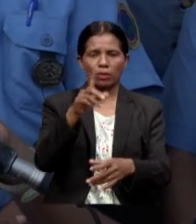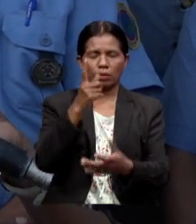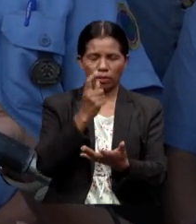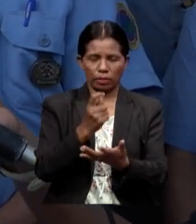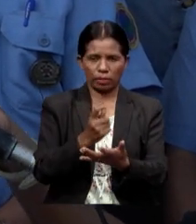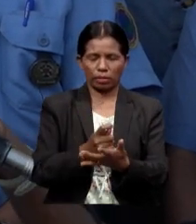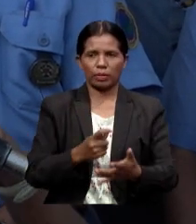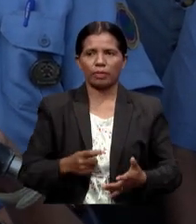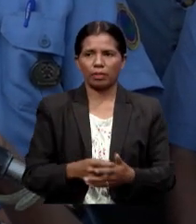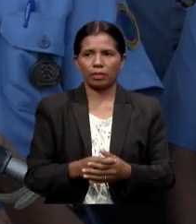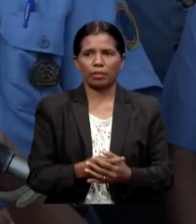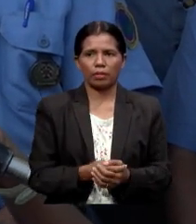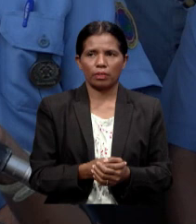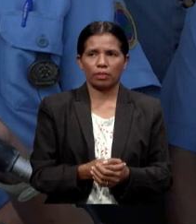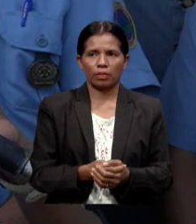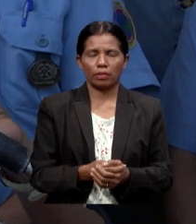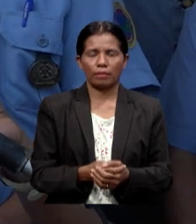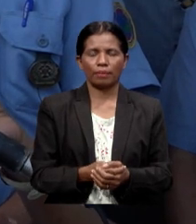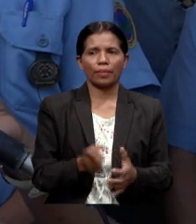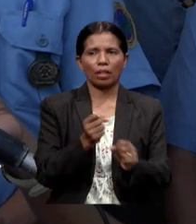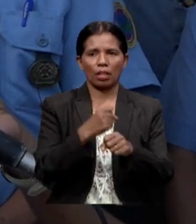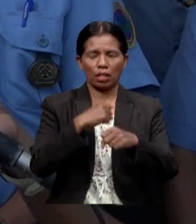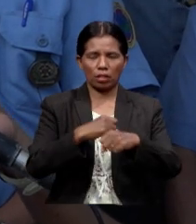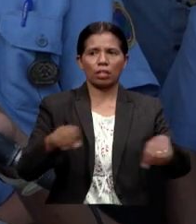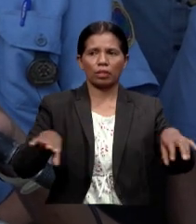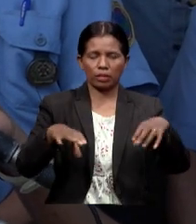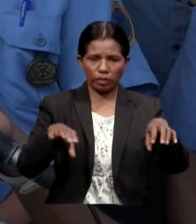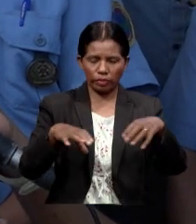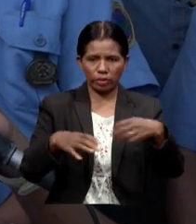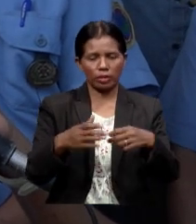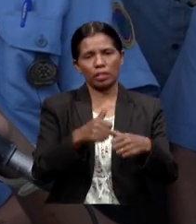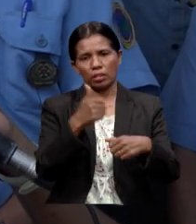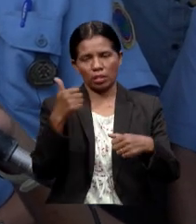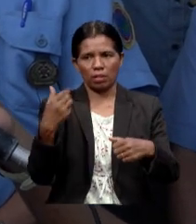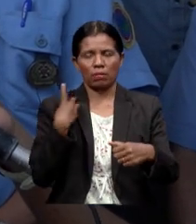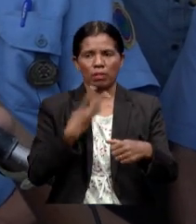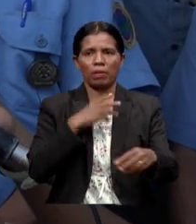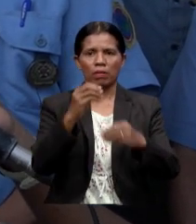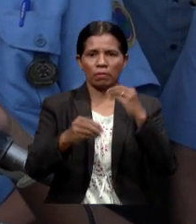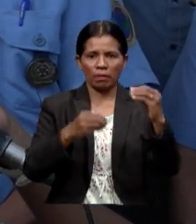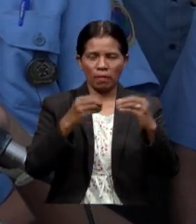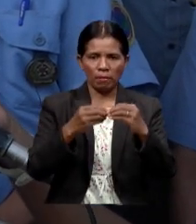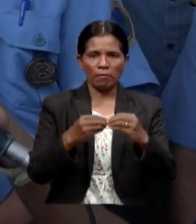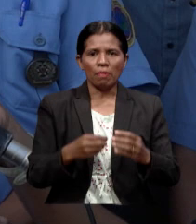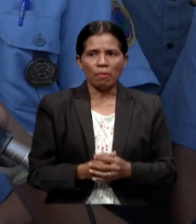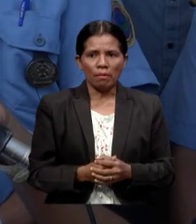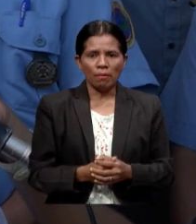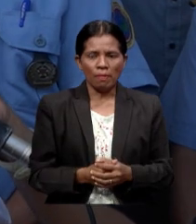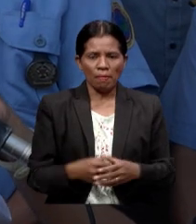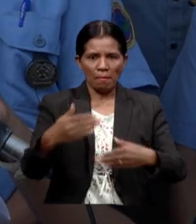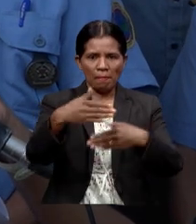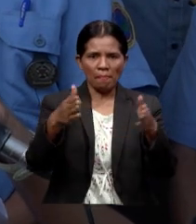bol kompanya. Tambah kompanya nih mesin nesta momentu hal-hal mau servisu amin yang kau nambah dormitori nih, dormitori.